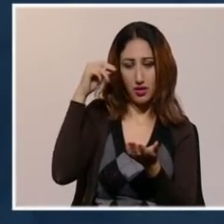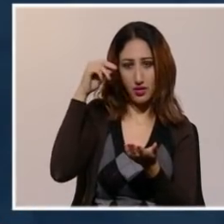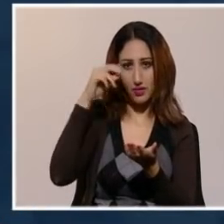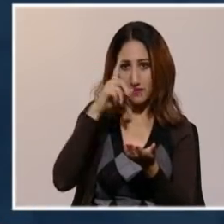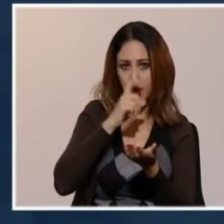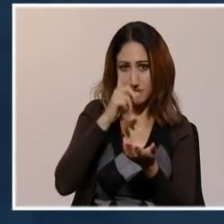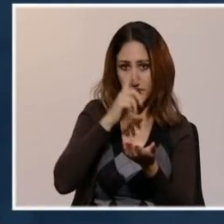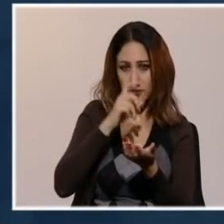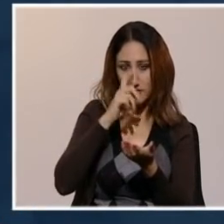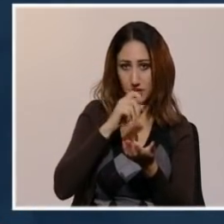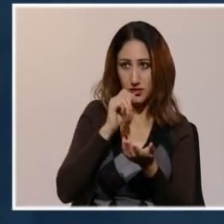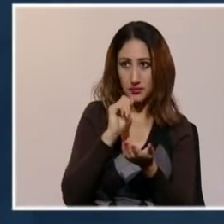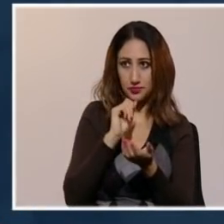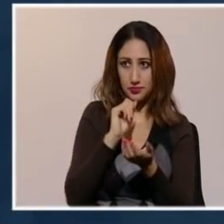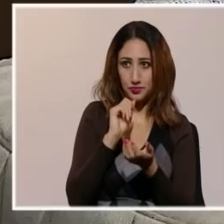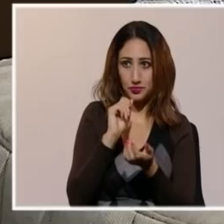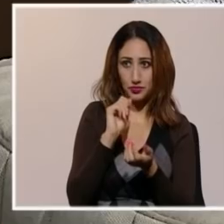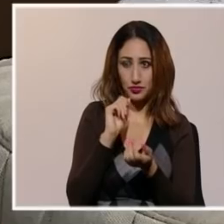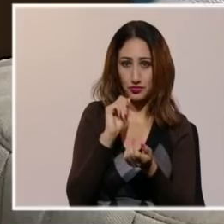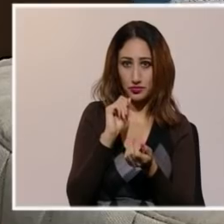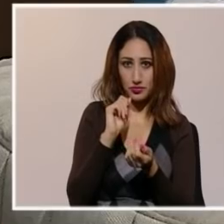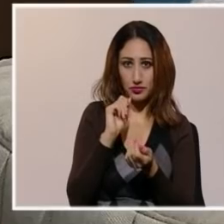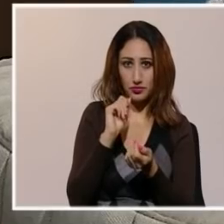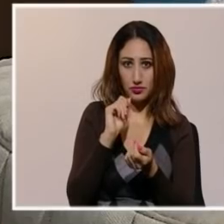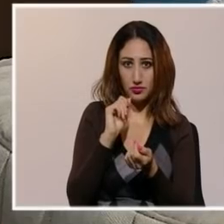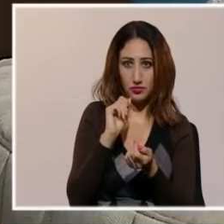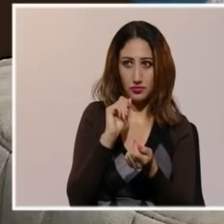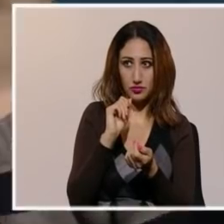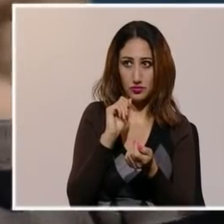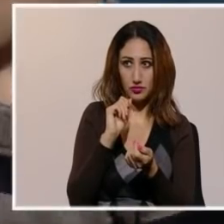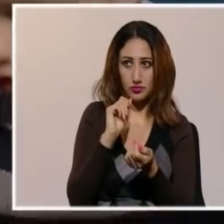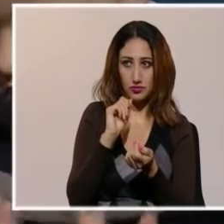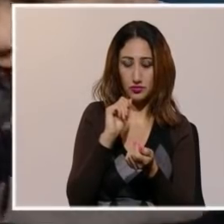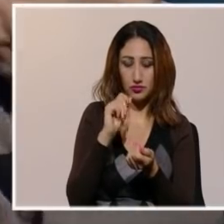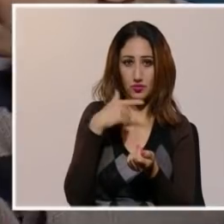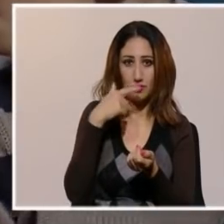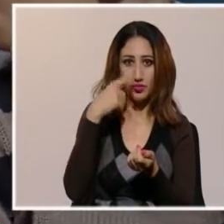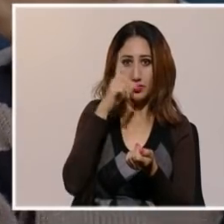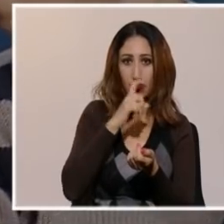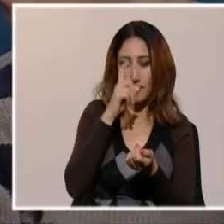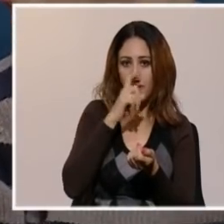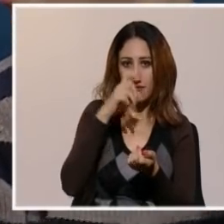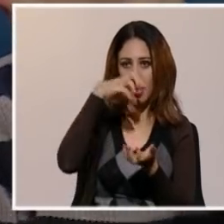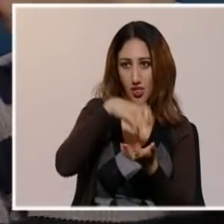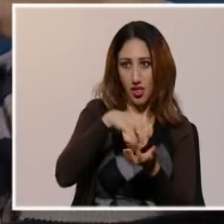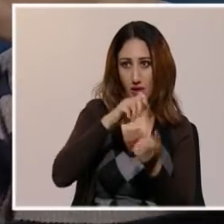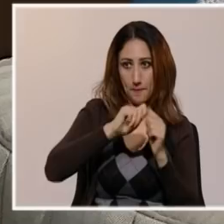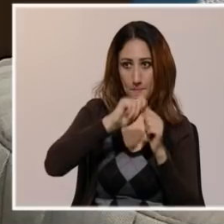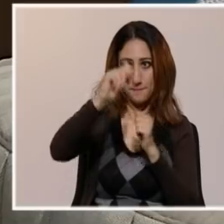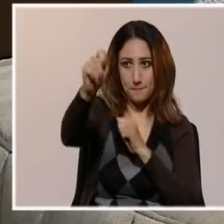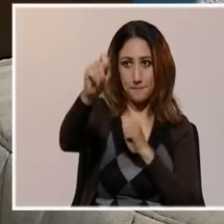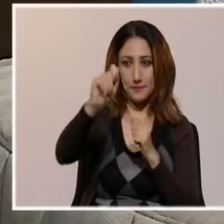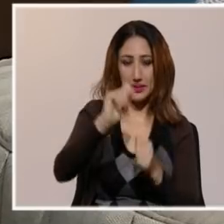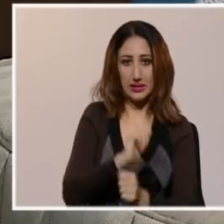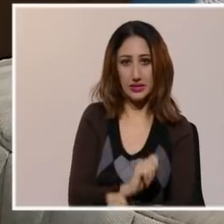بالايطالي مش فاهمه. افهم السؤال ده هفهمه لها انا؟ عشان تتكلم كده مش فاهمه. بروح كده وانا فاهمه.